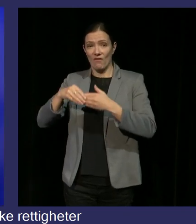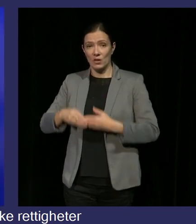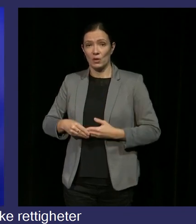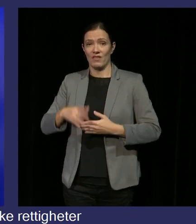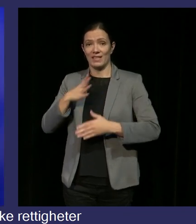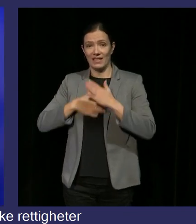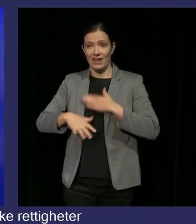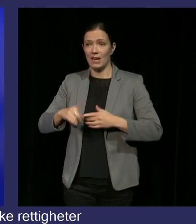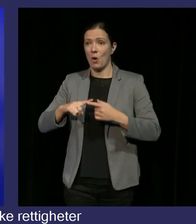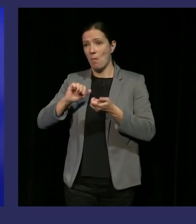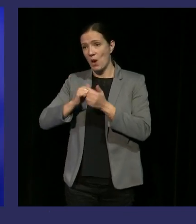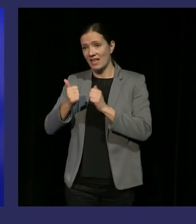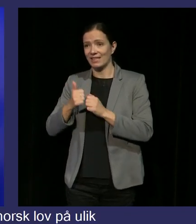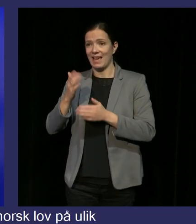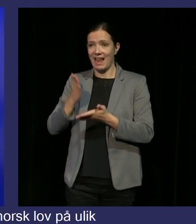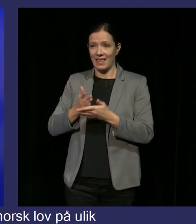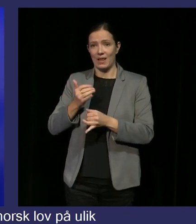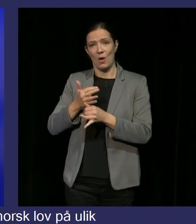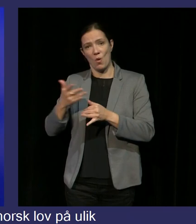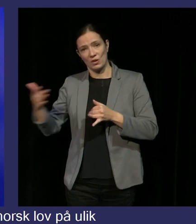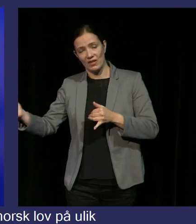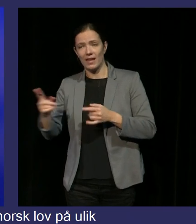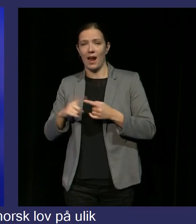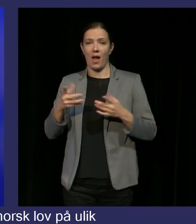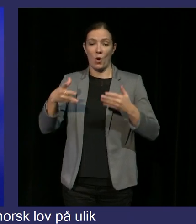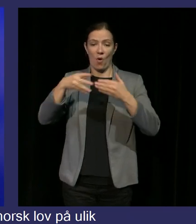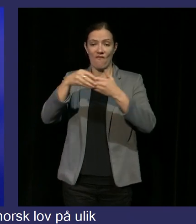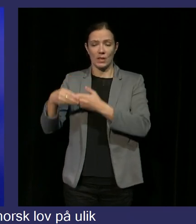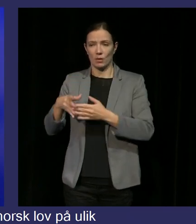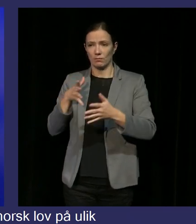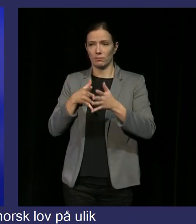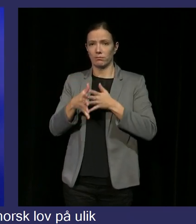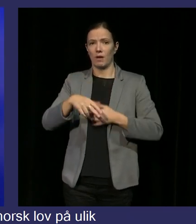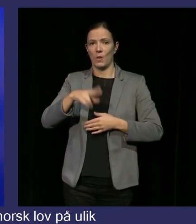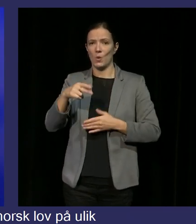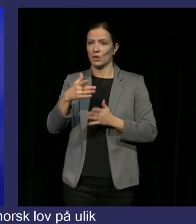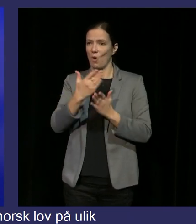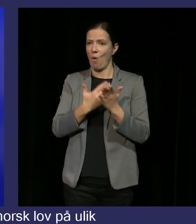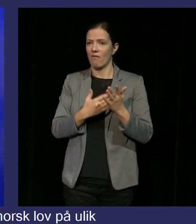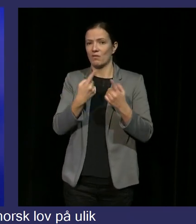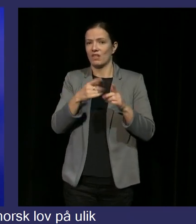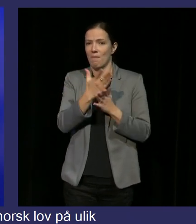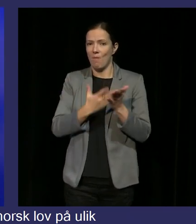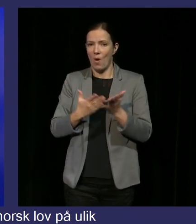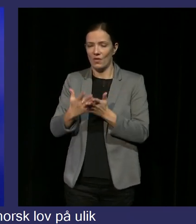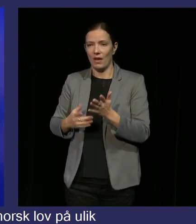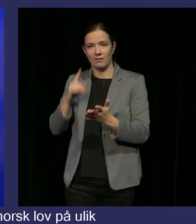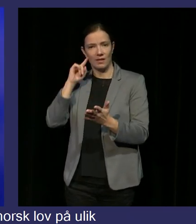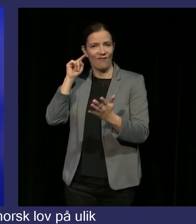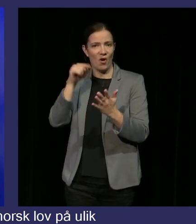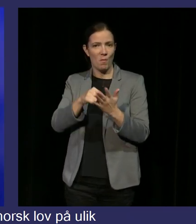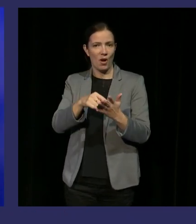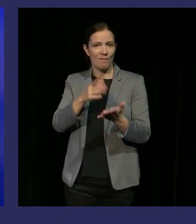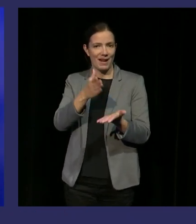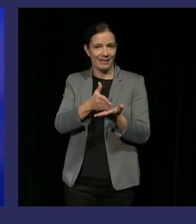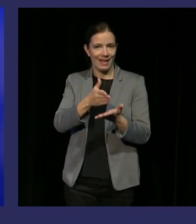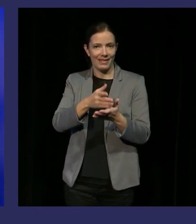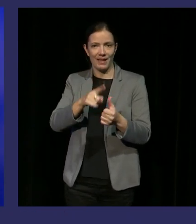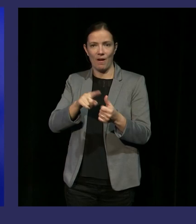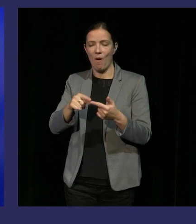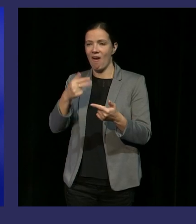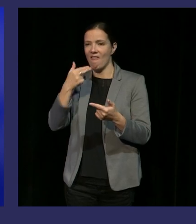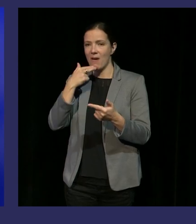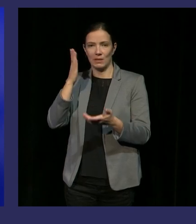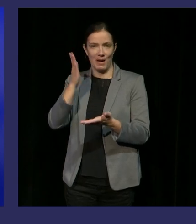rettigheter for språkbrukere, og så videre. Disse konvensjonene er gjennomført i norsk lov på ulik måte. avhengig av formålet med rettigheten og hvem som